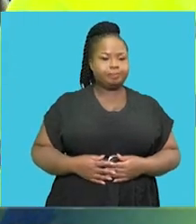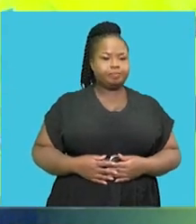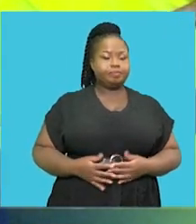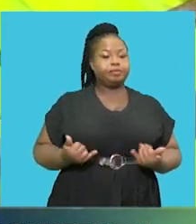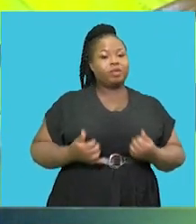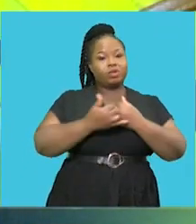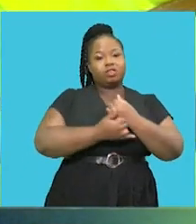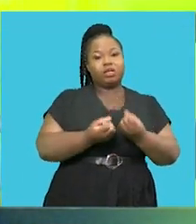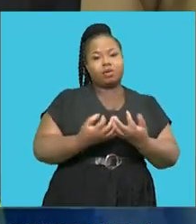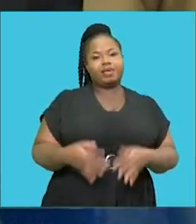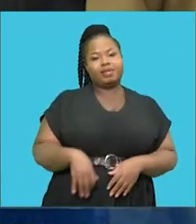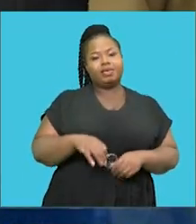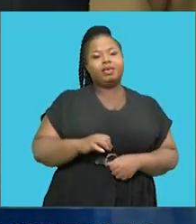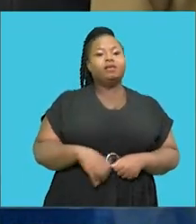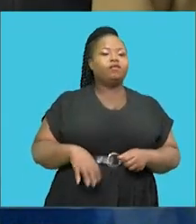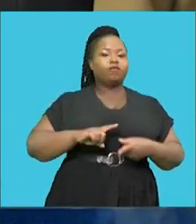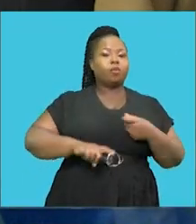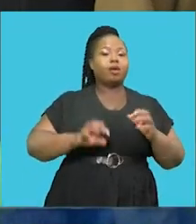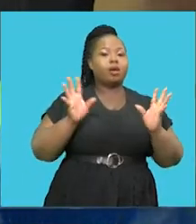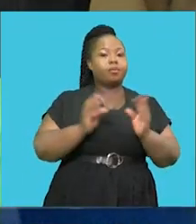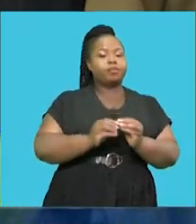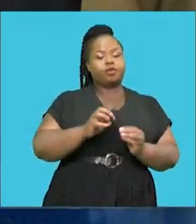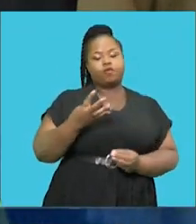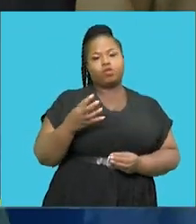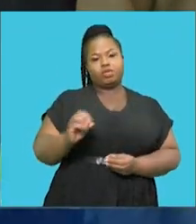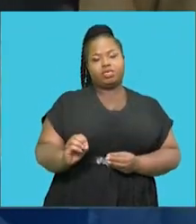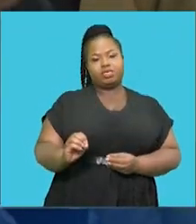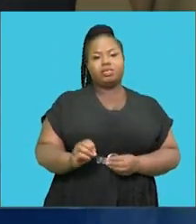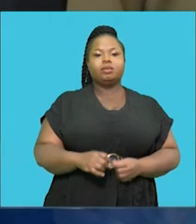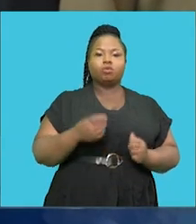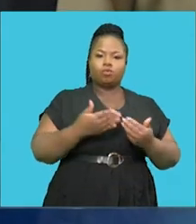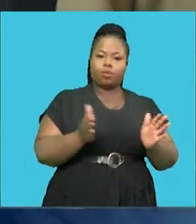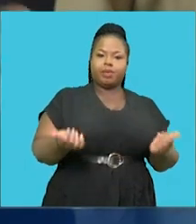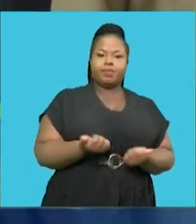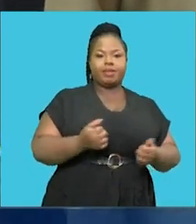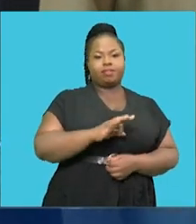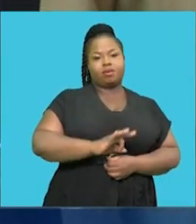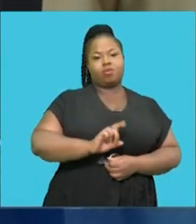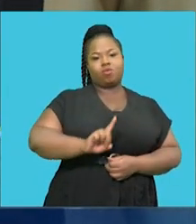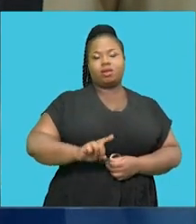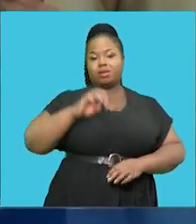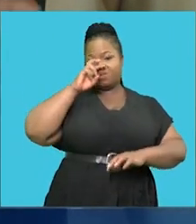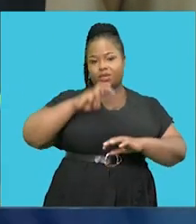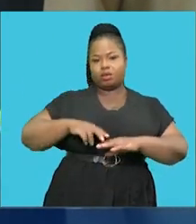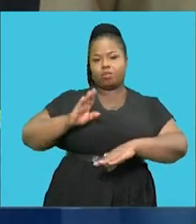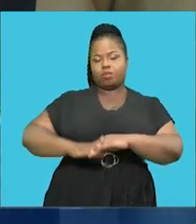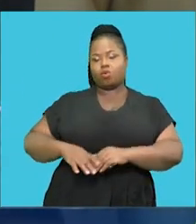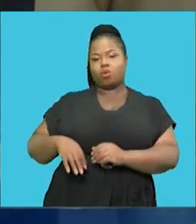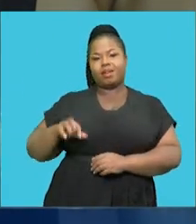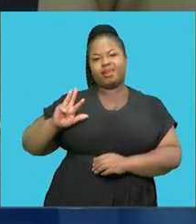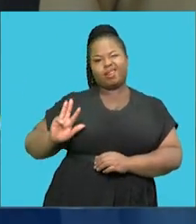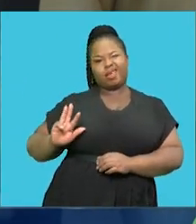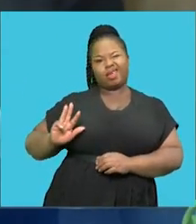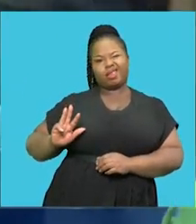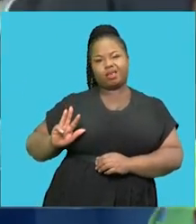the country sesivule 31 corridors out of 40. So kusale 9 in the countrywide. Ndifuna ukuthi apha South